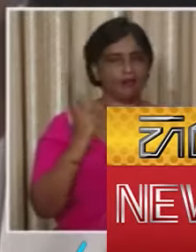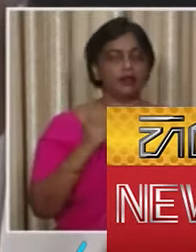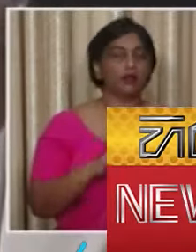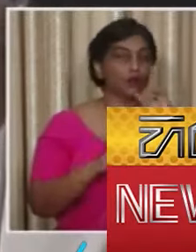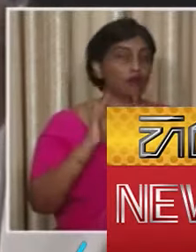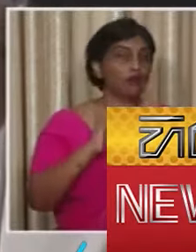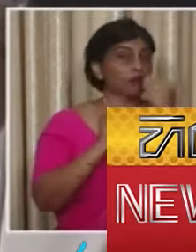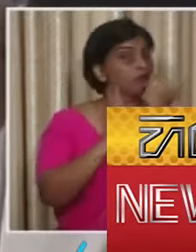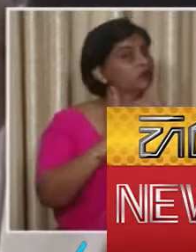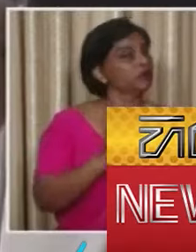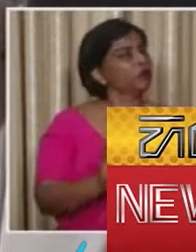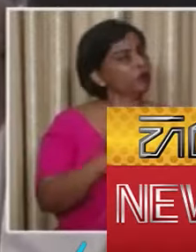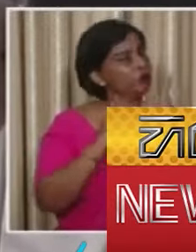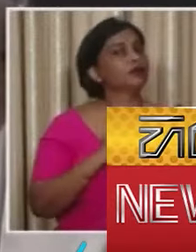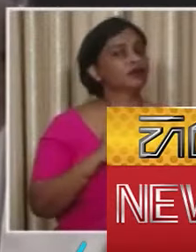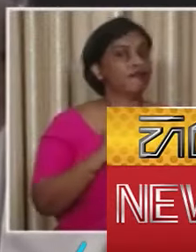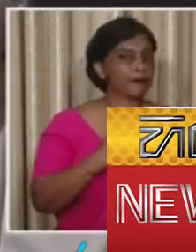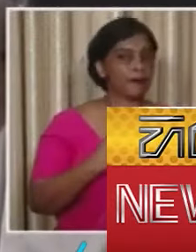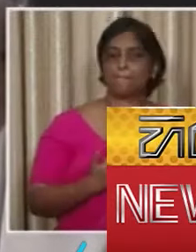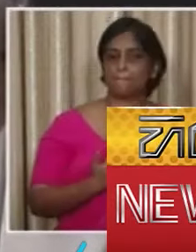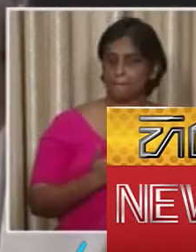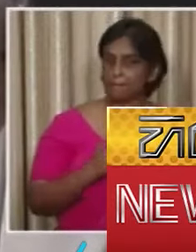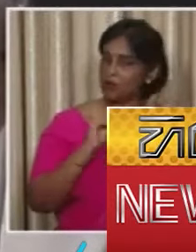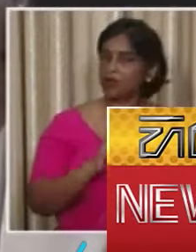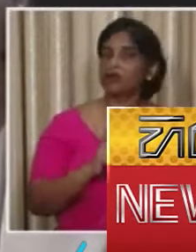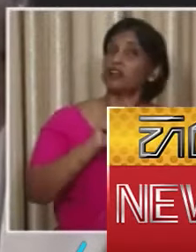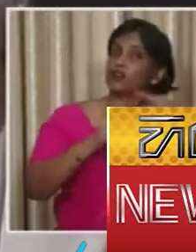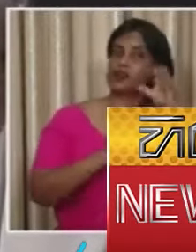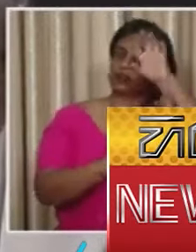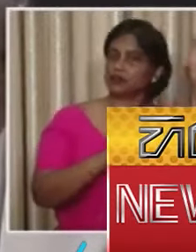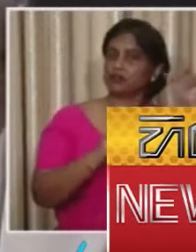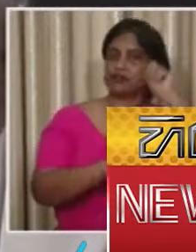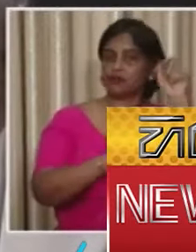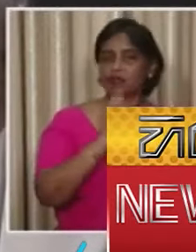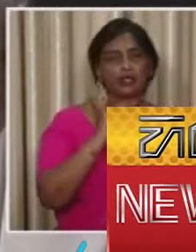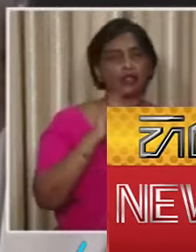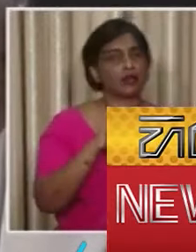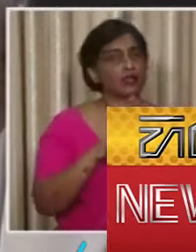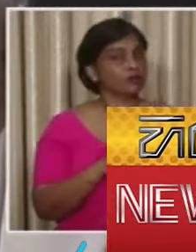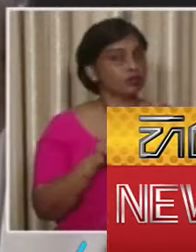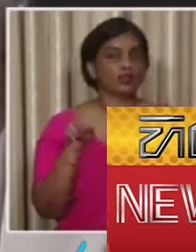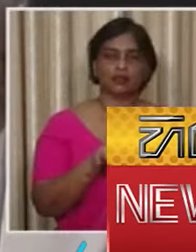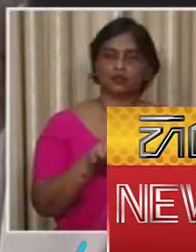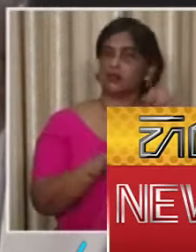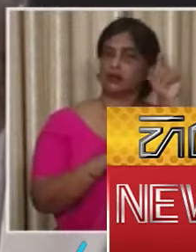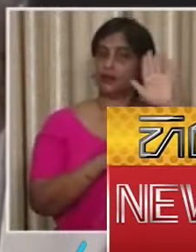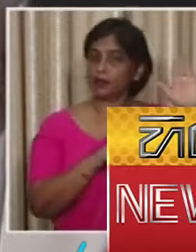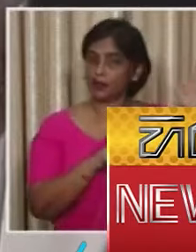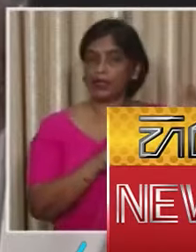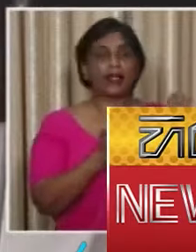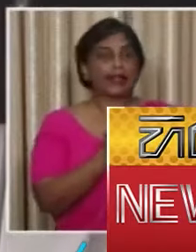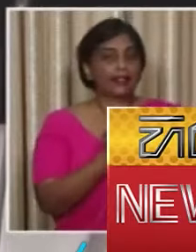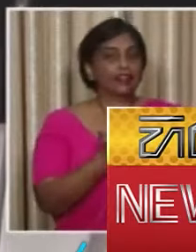ජාත්‍යන්තර පිළිවෙත්වලට අනුව එහෙම කරන්නත් බෑ. වෙනත් රටවල් ජනතාවගේ බදු මුදල් වගේම ඒ අයගේ